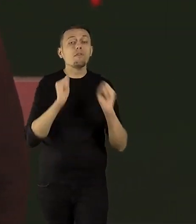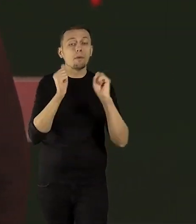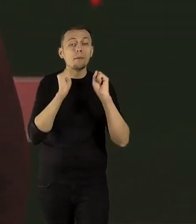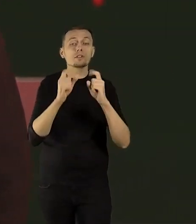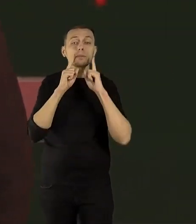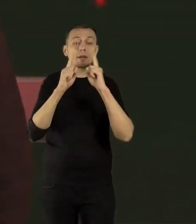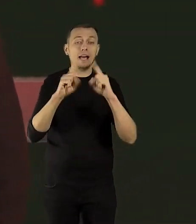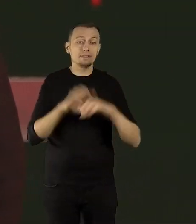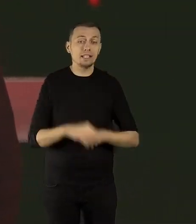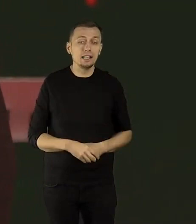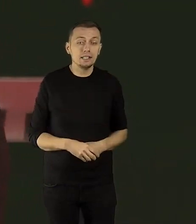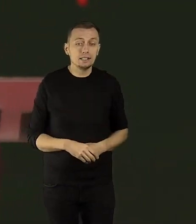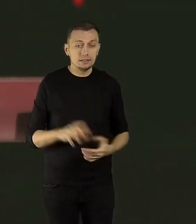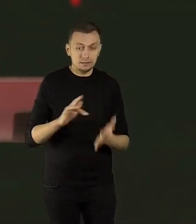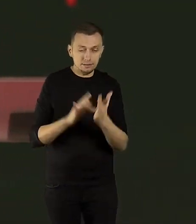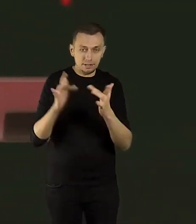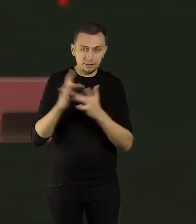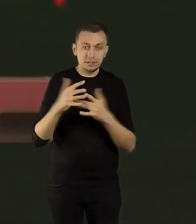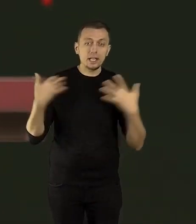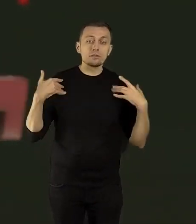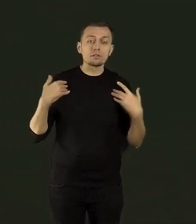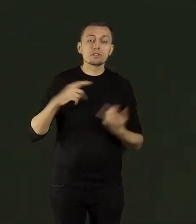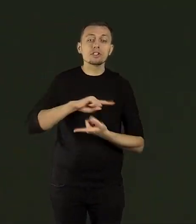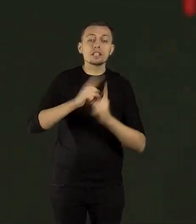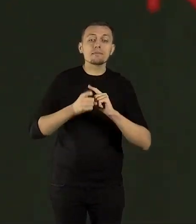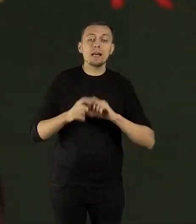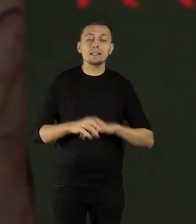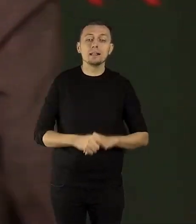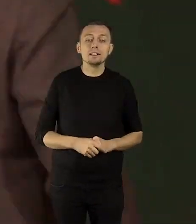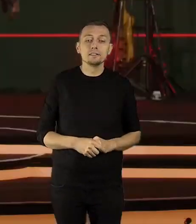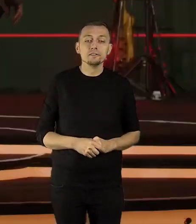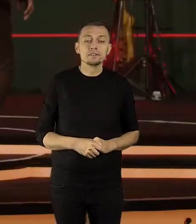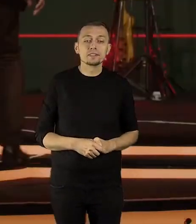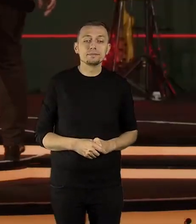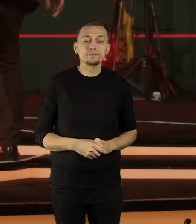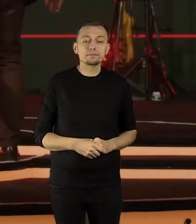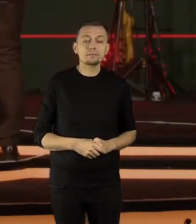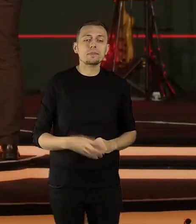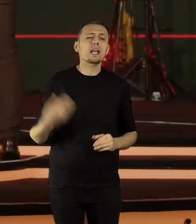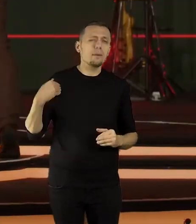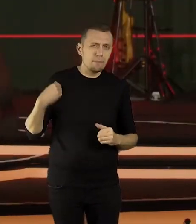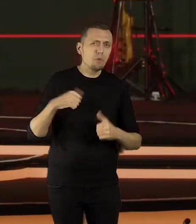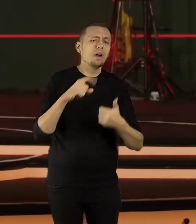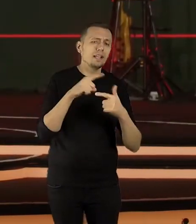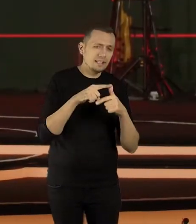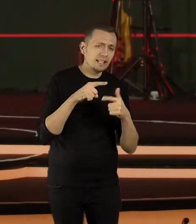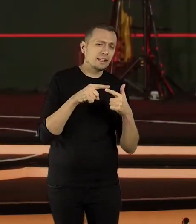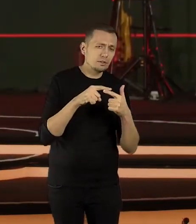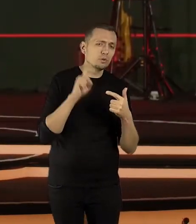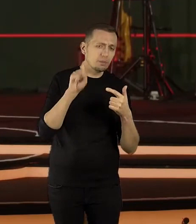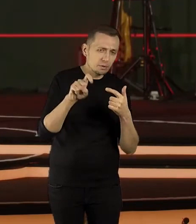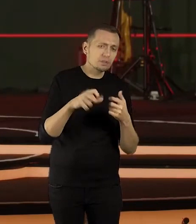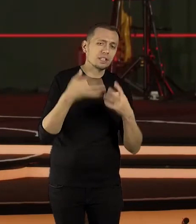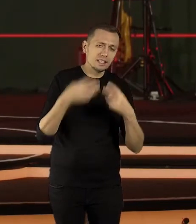życie. Naprawdę zmienia życie. I trzeci punkt na zakończenie.